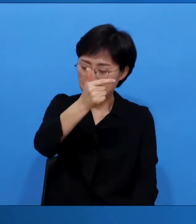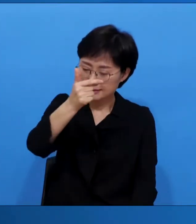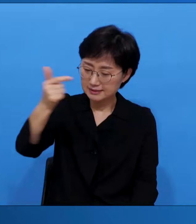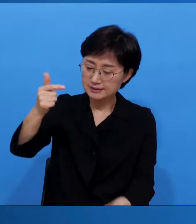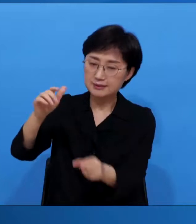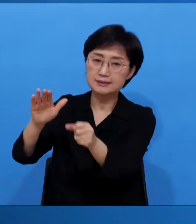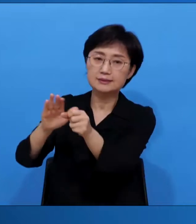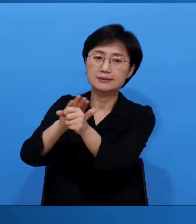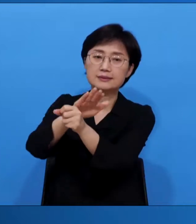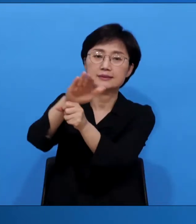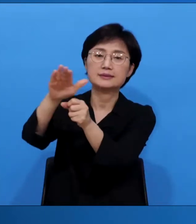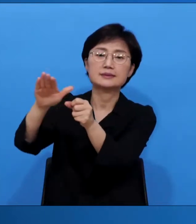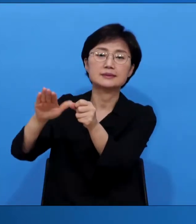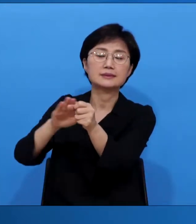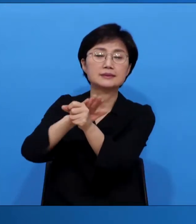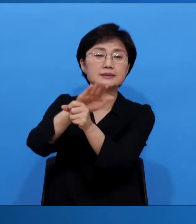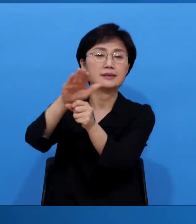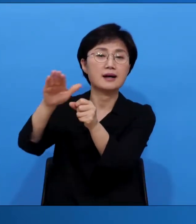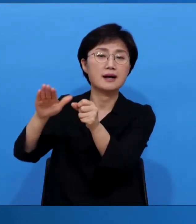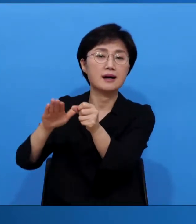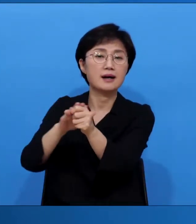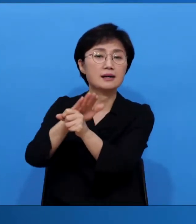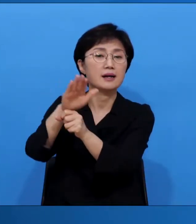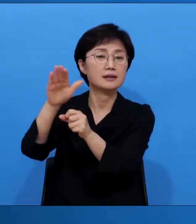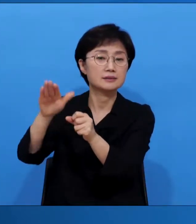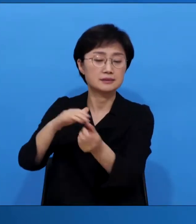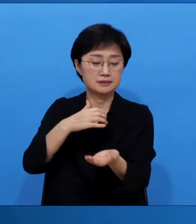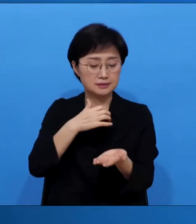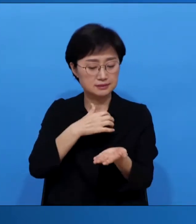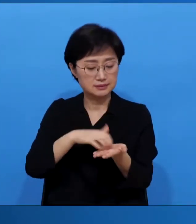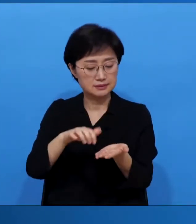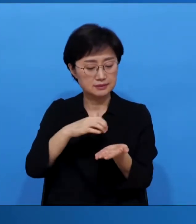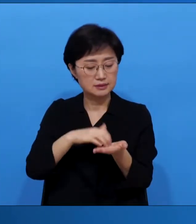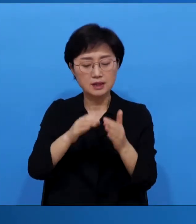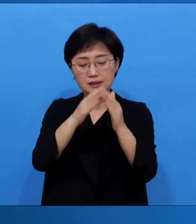하나님 크신 사랑을